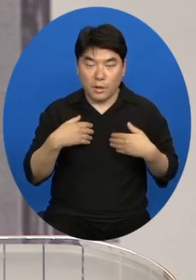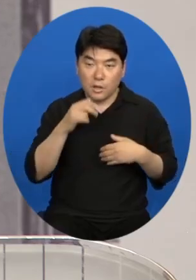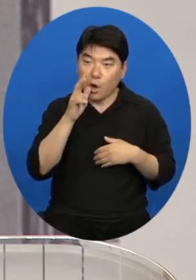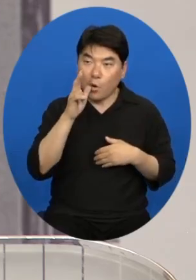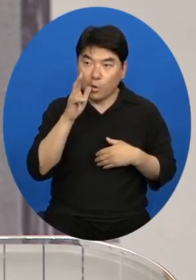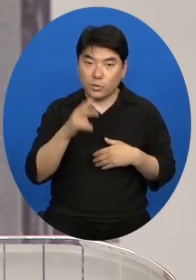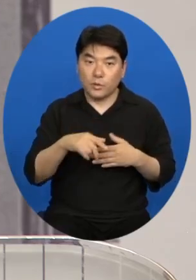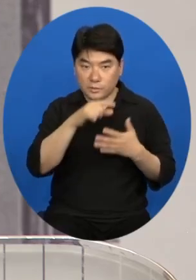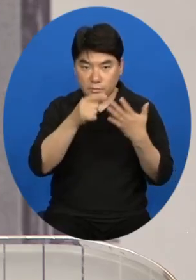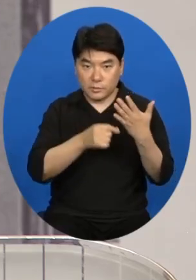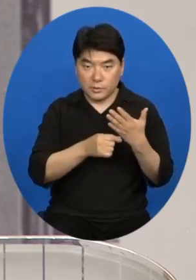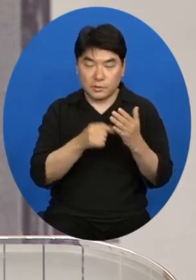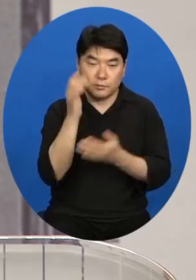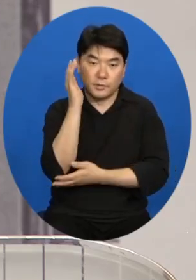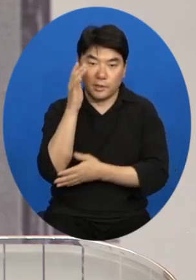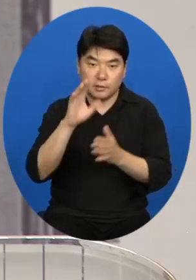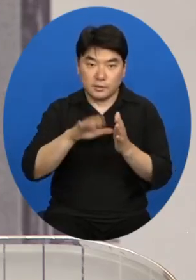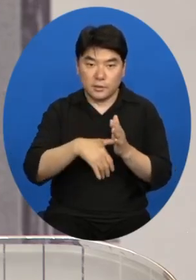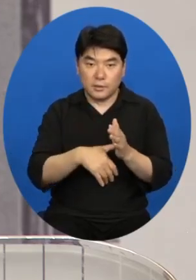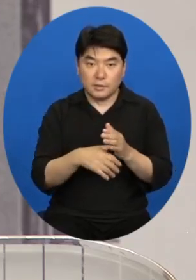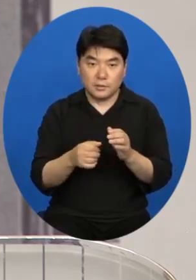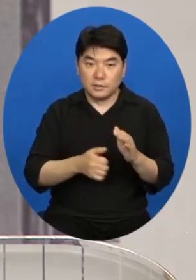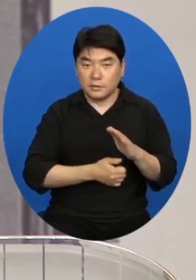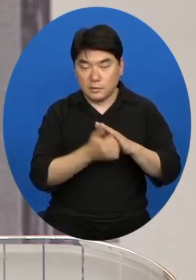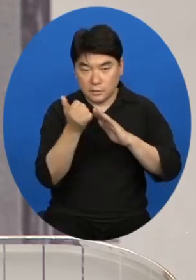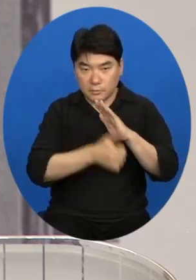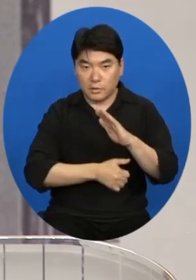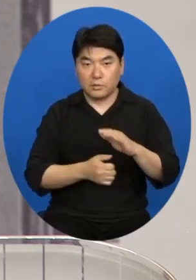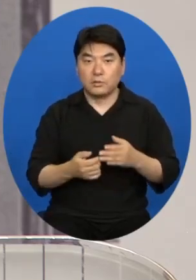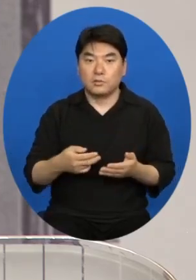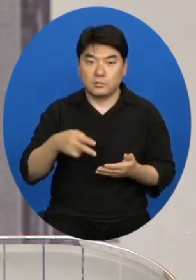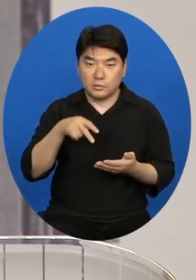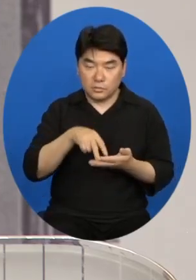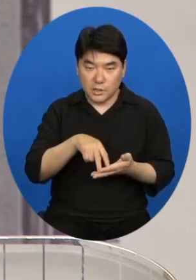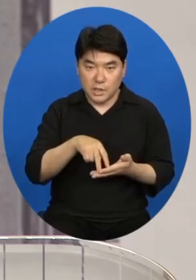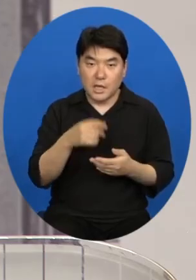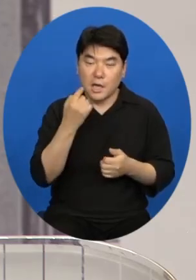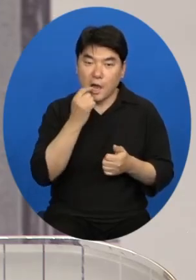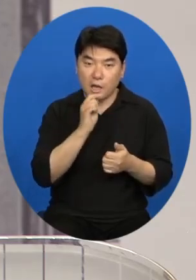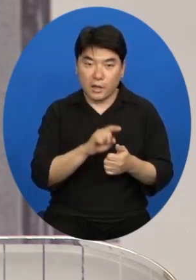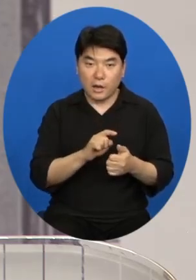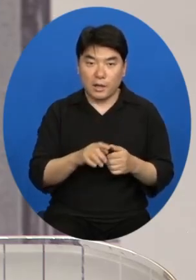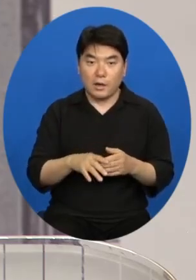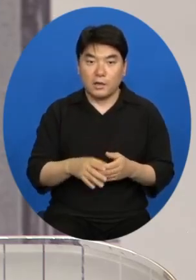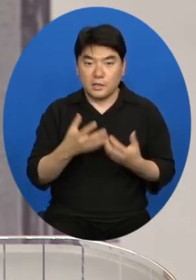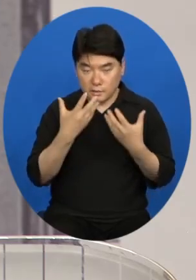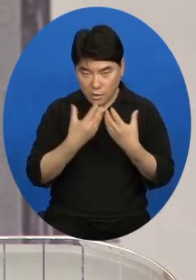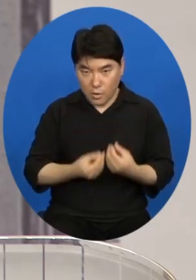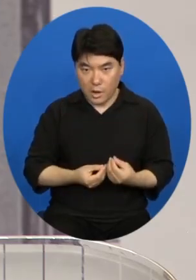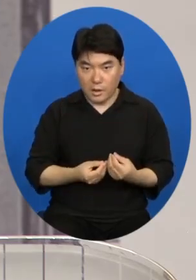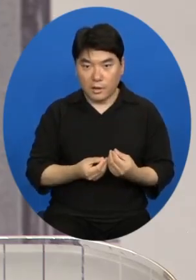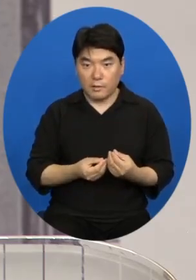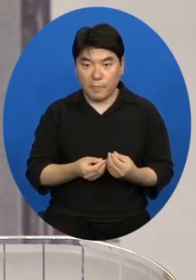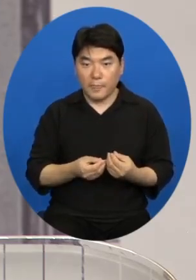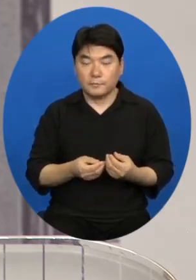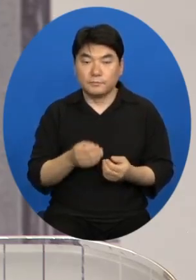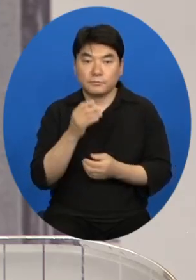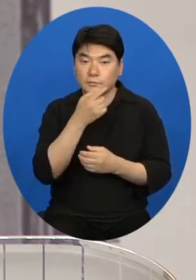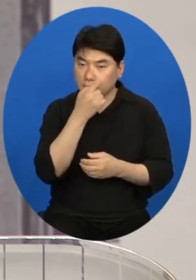하면서 실패를 딛고 다시 일어서라 라는 말씀을 전하면서 마지막 부분에 한 분의 이야기를 소개해 드렸어요.